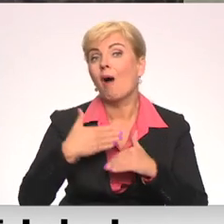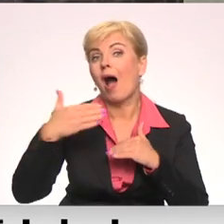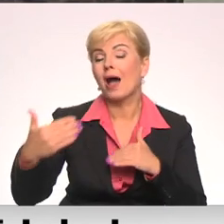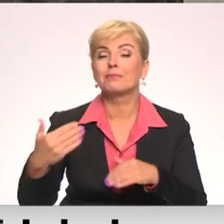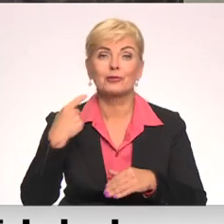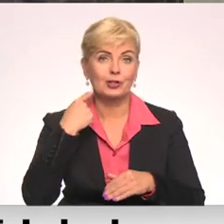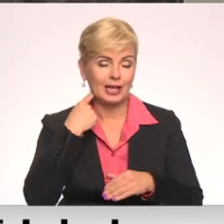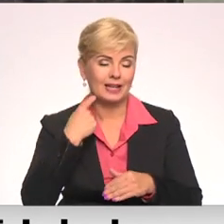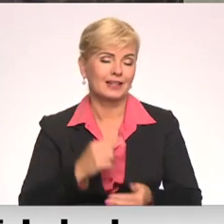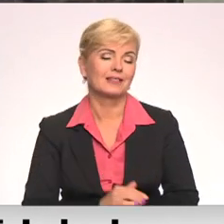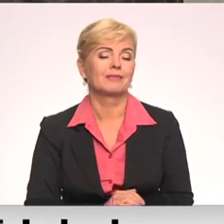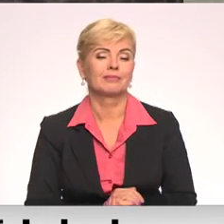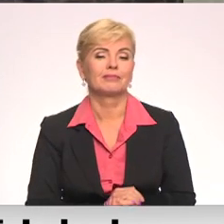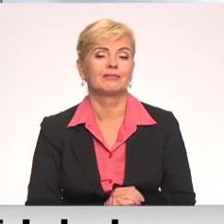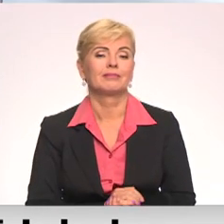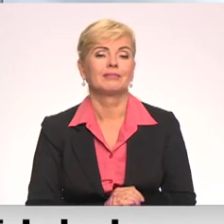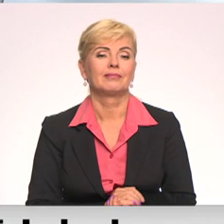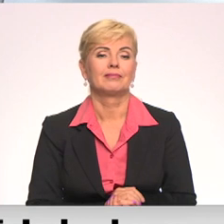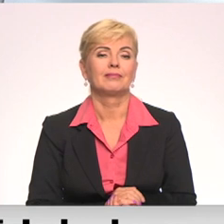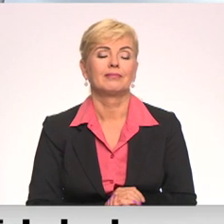Rīgas. Plašāk Dāvis Freidenfelds.